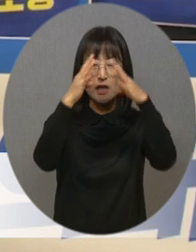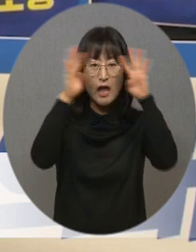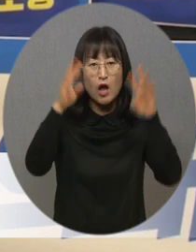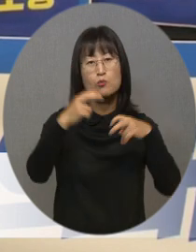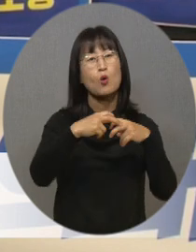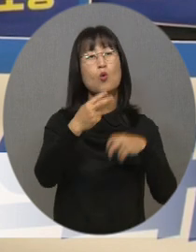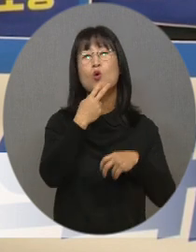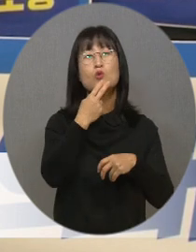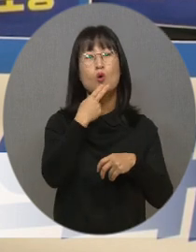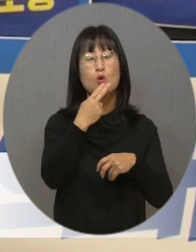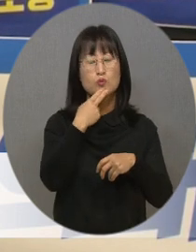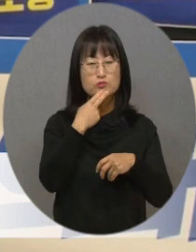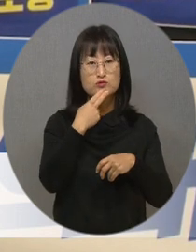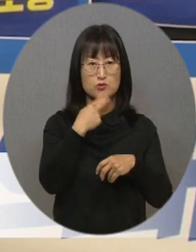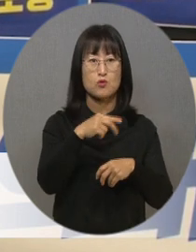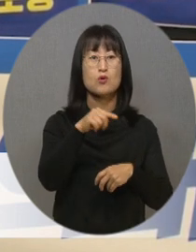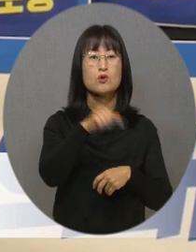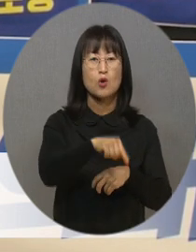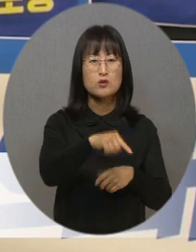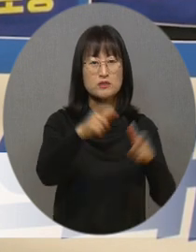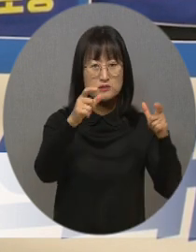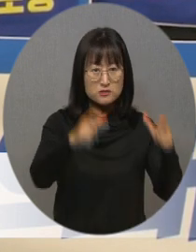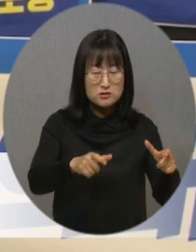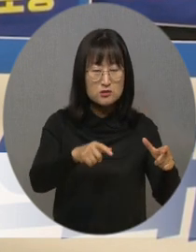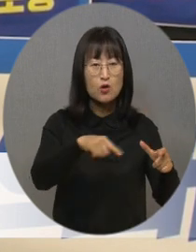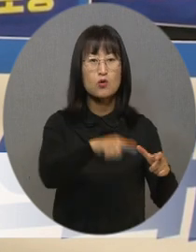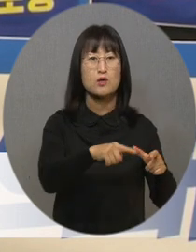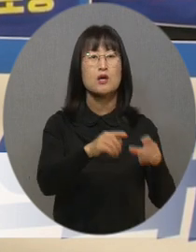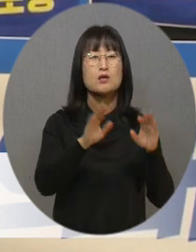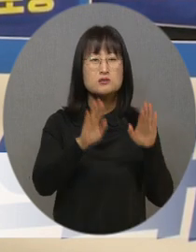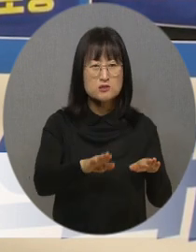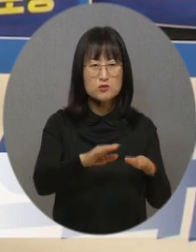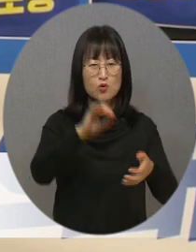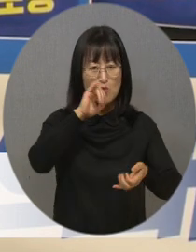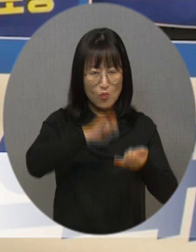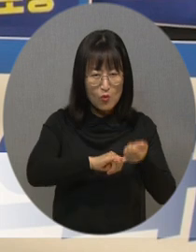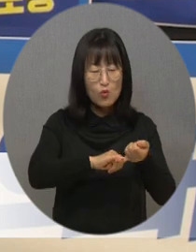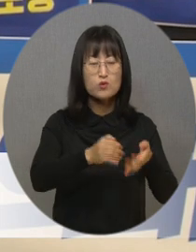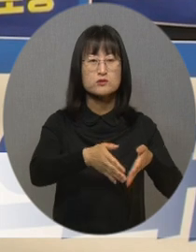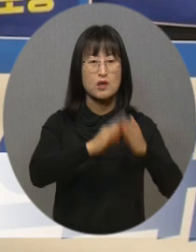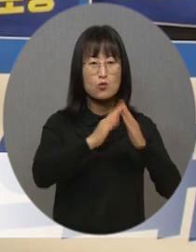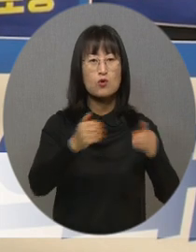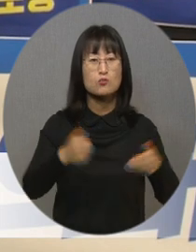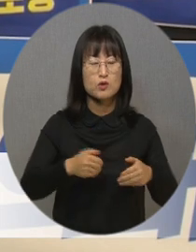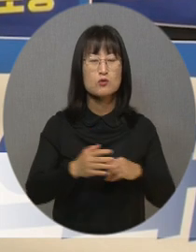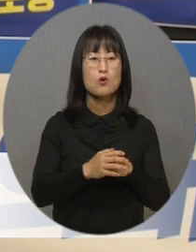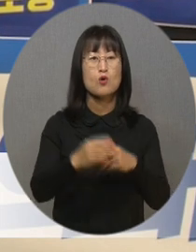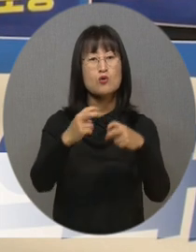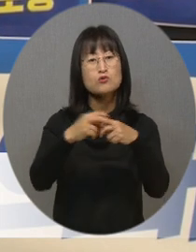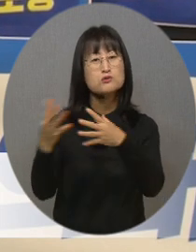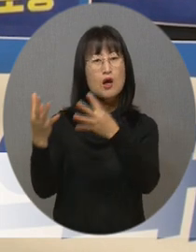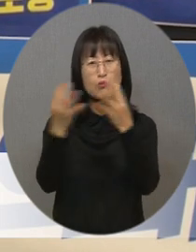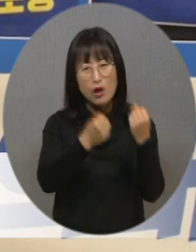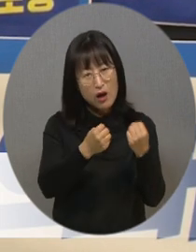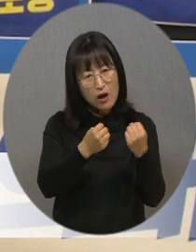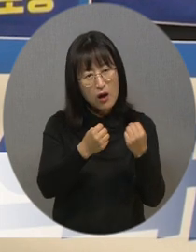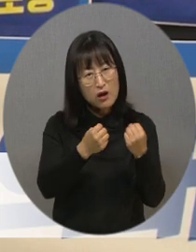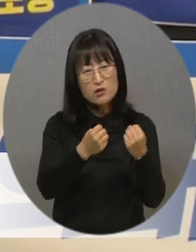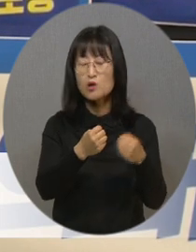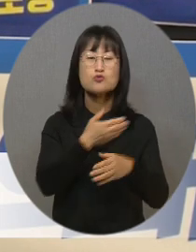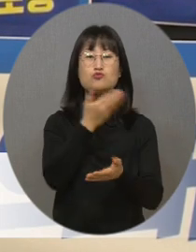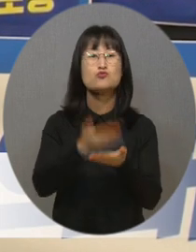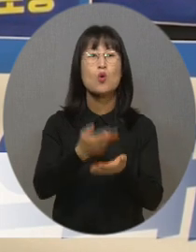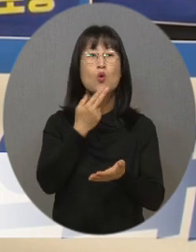지역에 의과대학과 대학병원이 이번에 반드시 신설되어야 합니다. 의사가 많으면 뭐 하겠습니까?